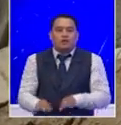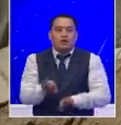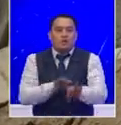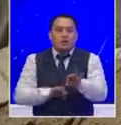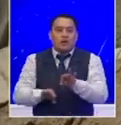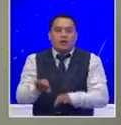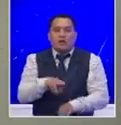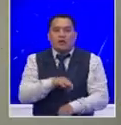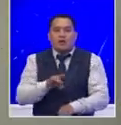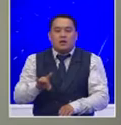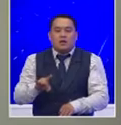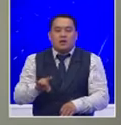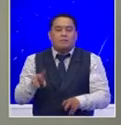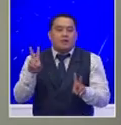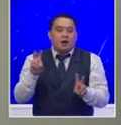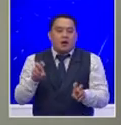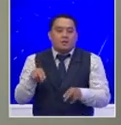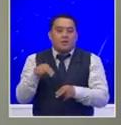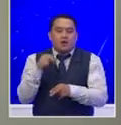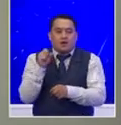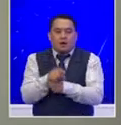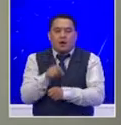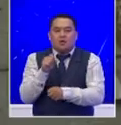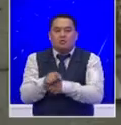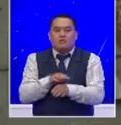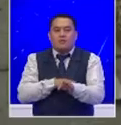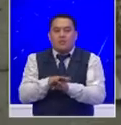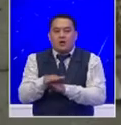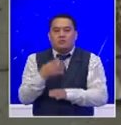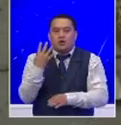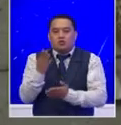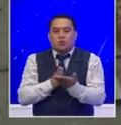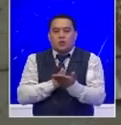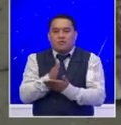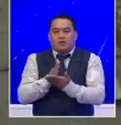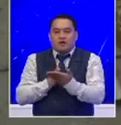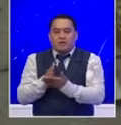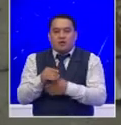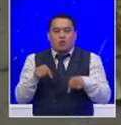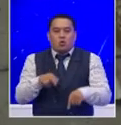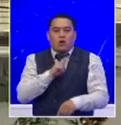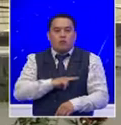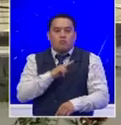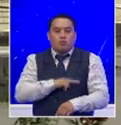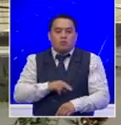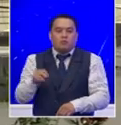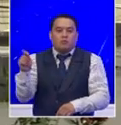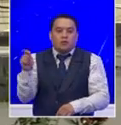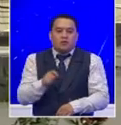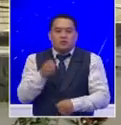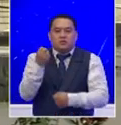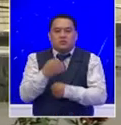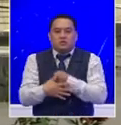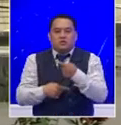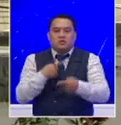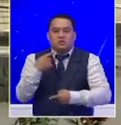в Талгарском районе в рамках президентского пакета мер сейчас реализуются по четырем направлениям. Сюда работники нанимаются через Центр